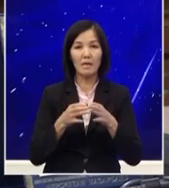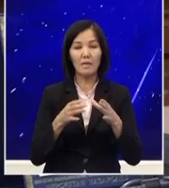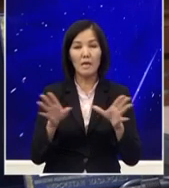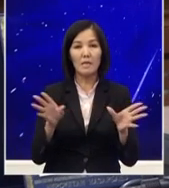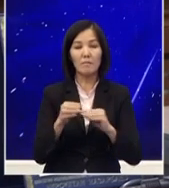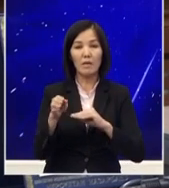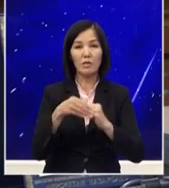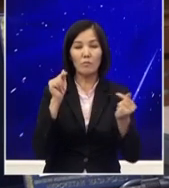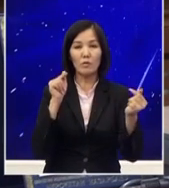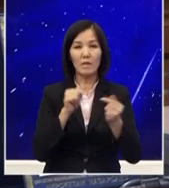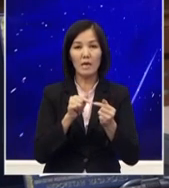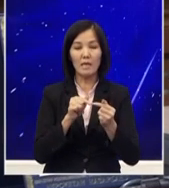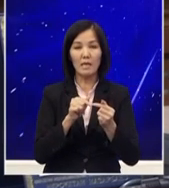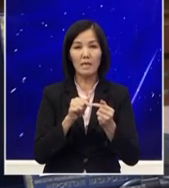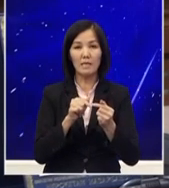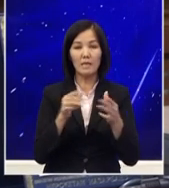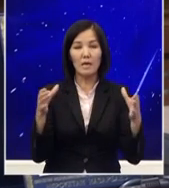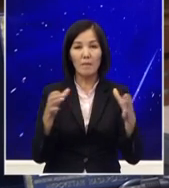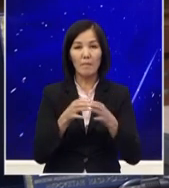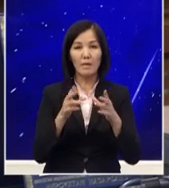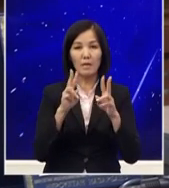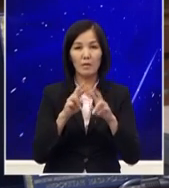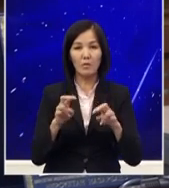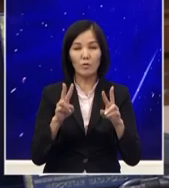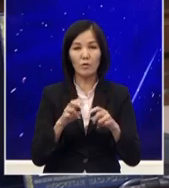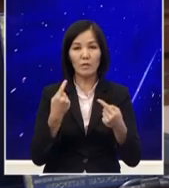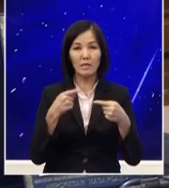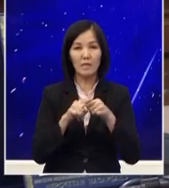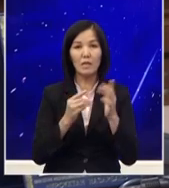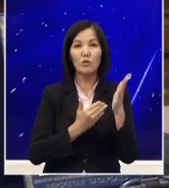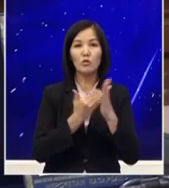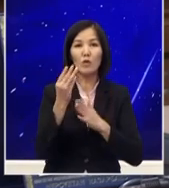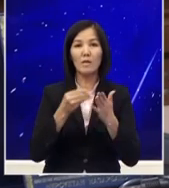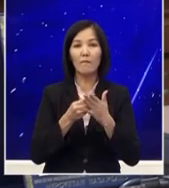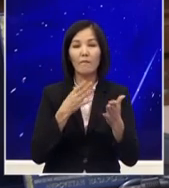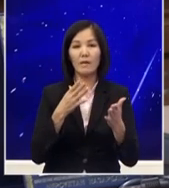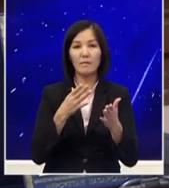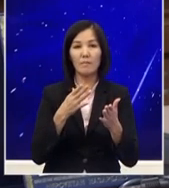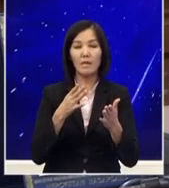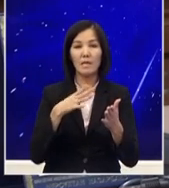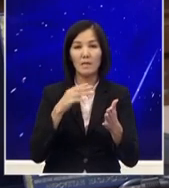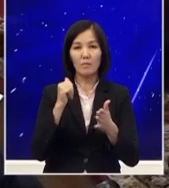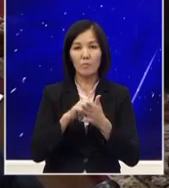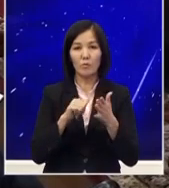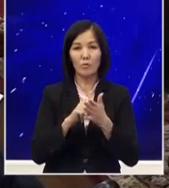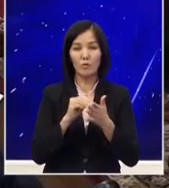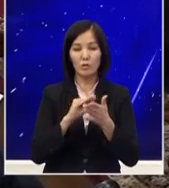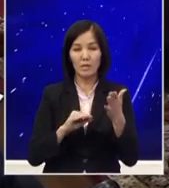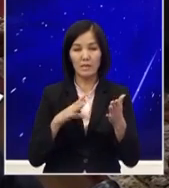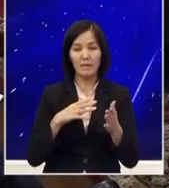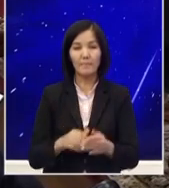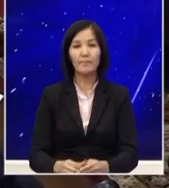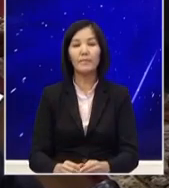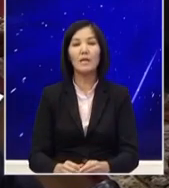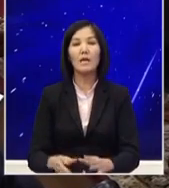сыбайлас жемқорлыққа қарсы мониторинг шеңберінде арнайы техниканы жоғары бағамен сатып алу фактілері анықталды. Жер